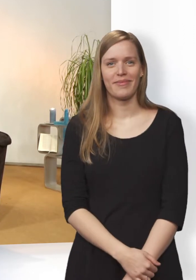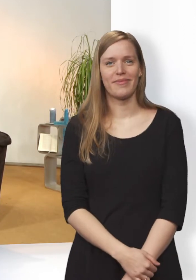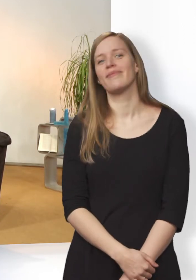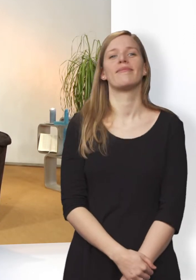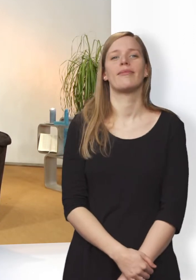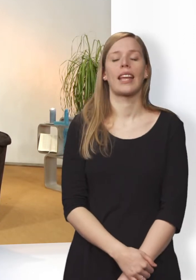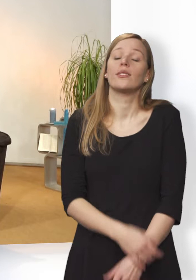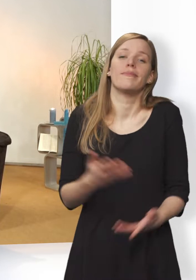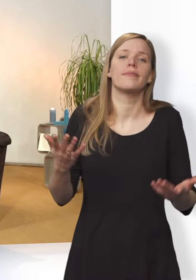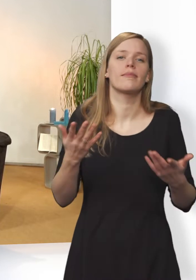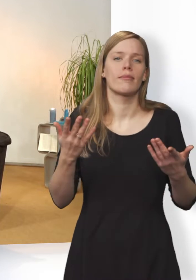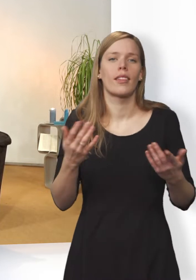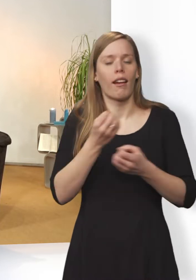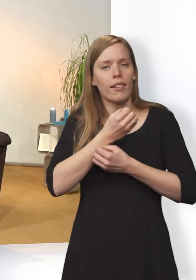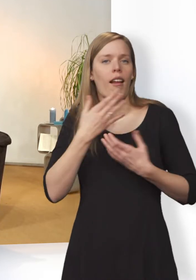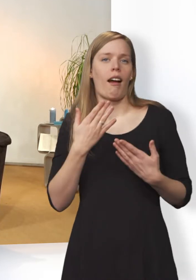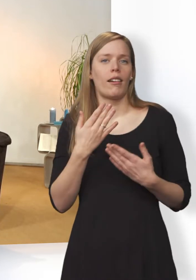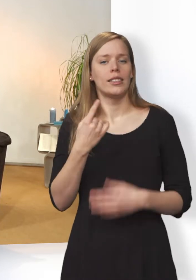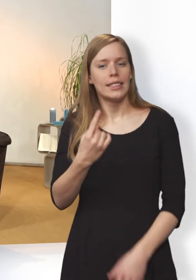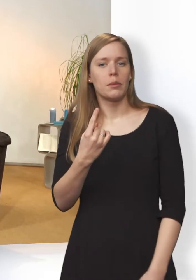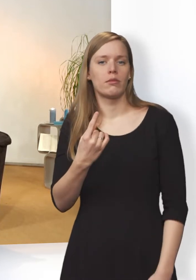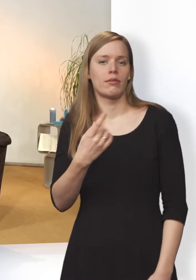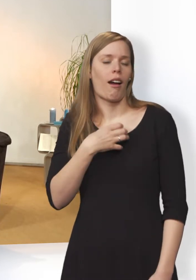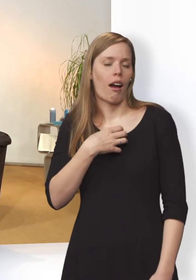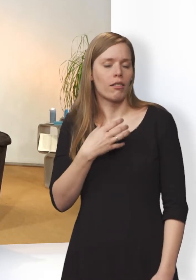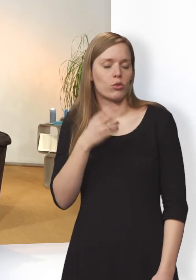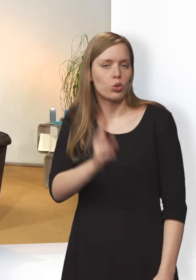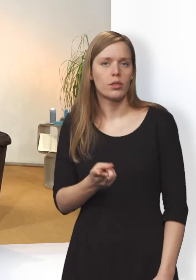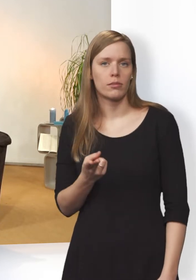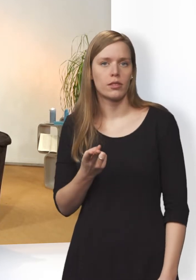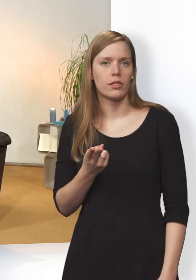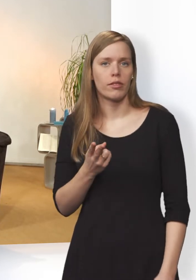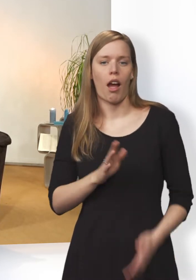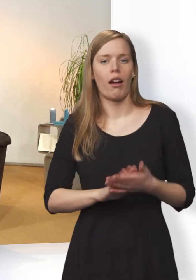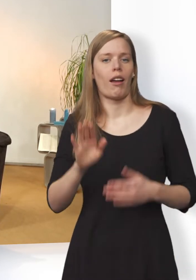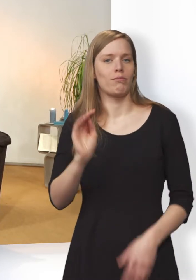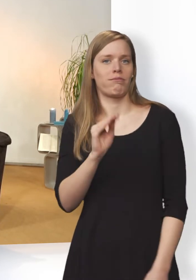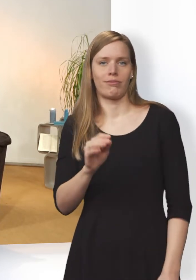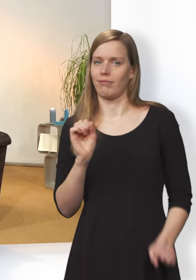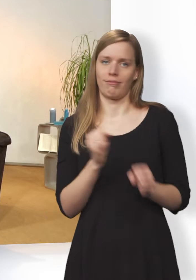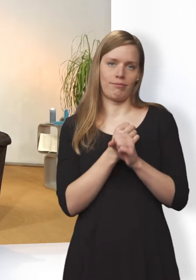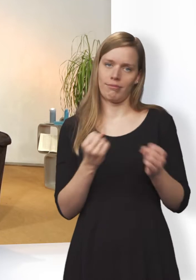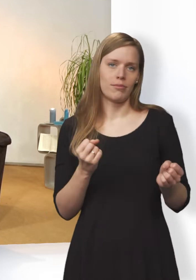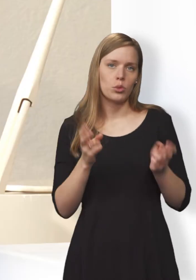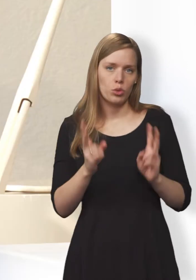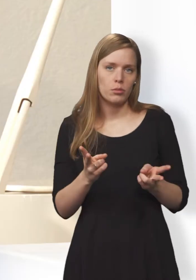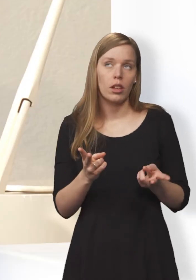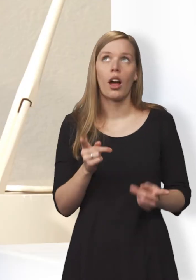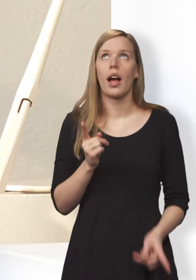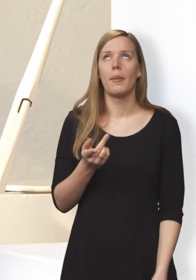natürlich hat sie eine krankheit das ist ganz klar das kann man nicht wegdiskutieren aber